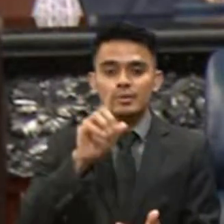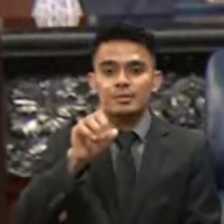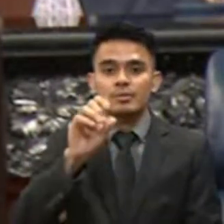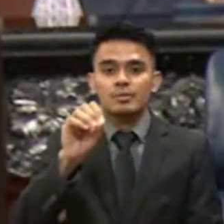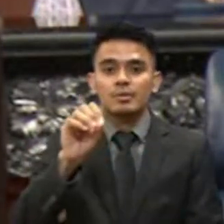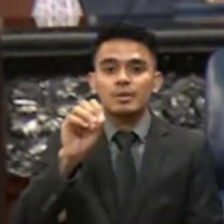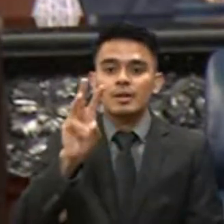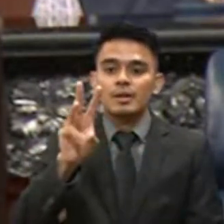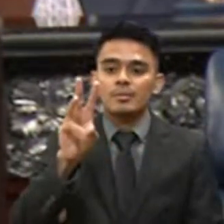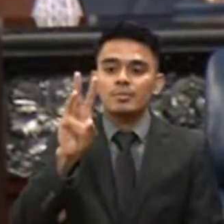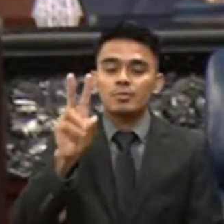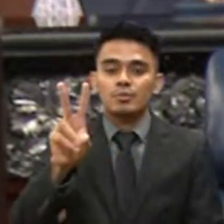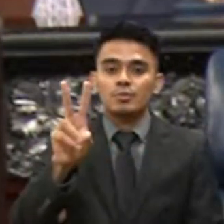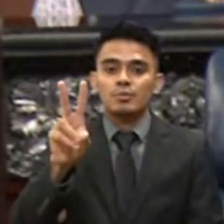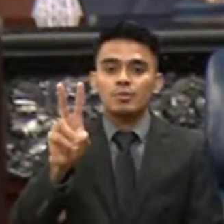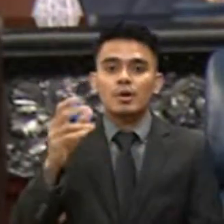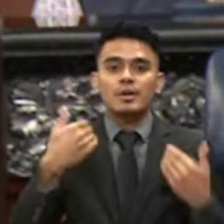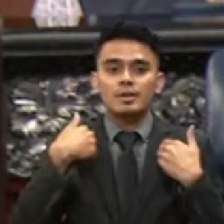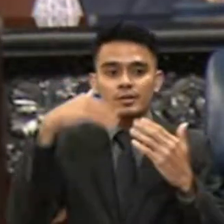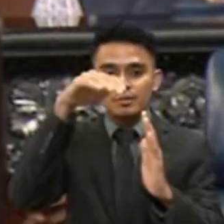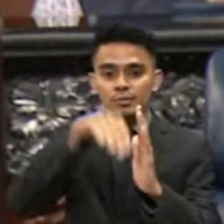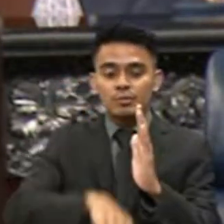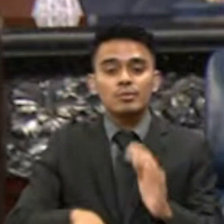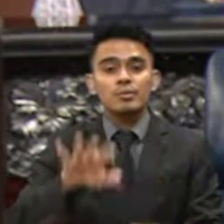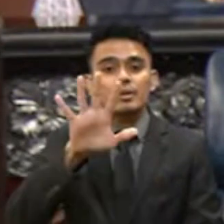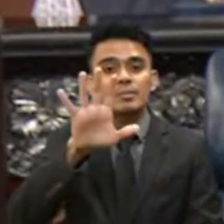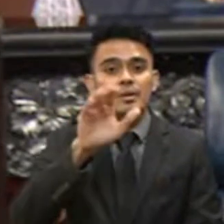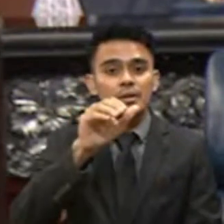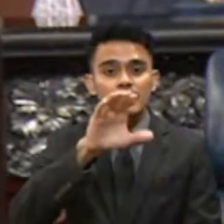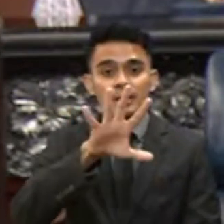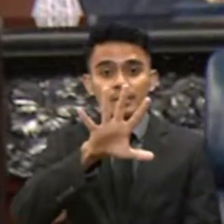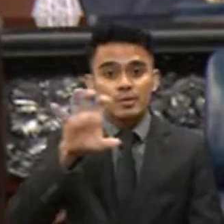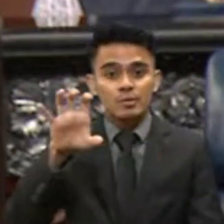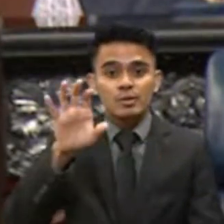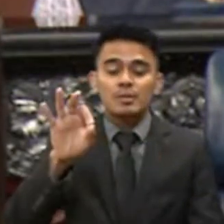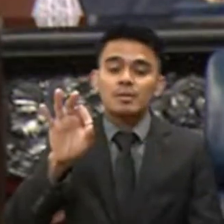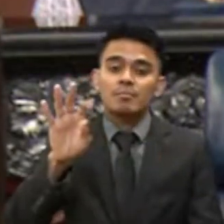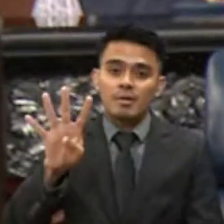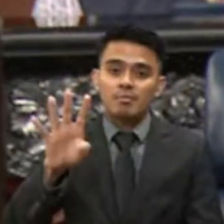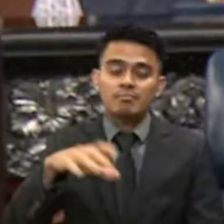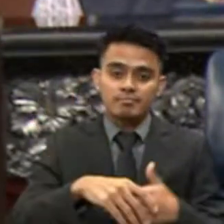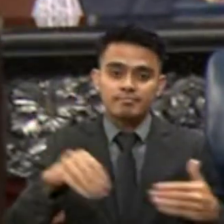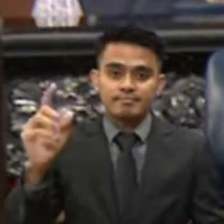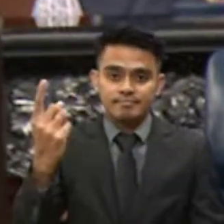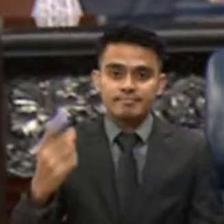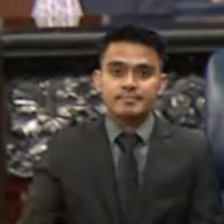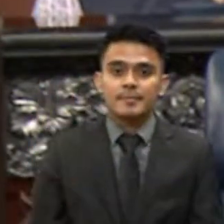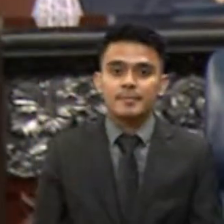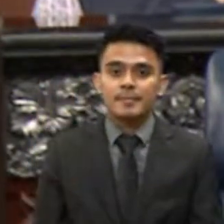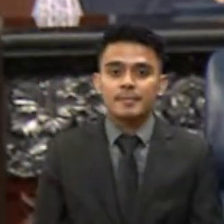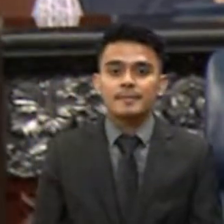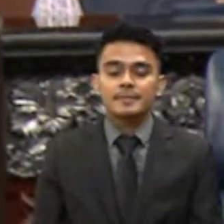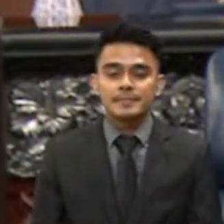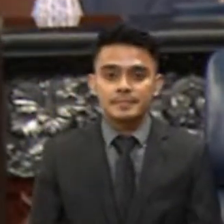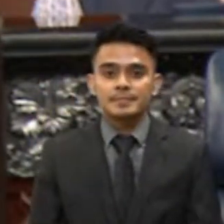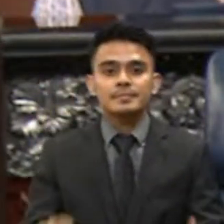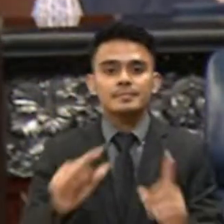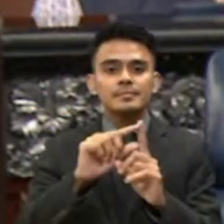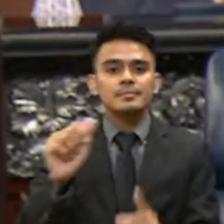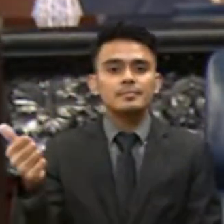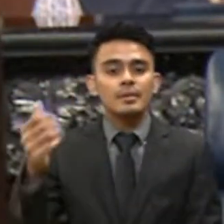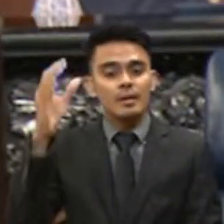162 Ringgit turun hanya 594 ringgit dengan lemkatan